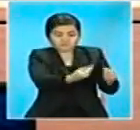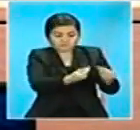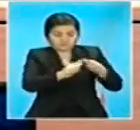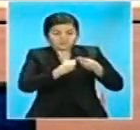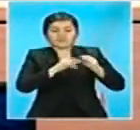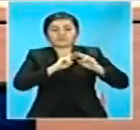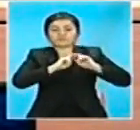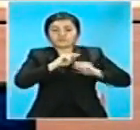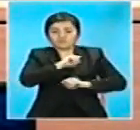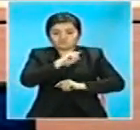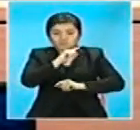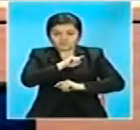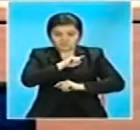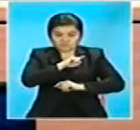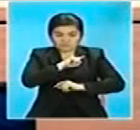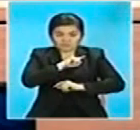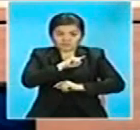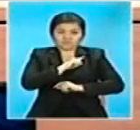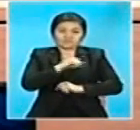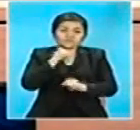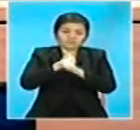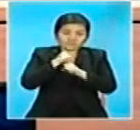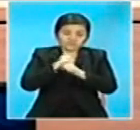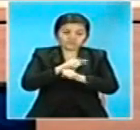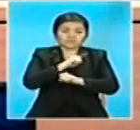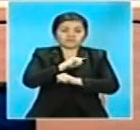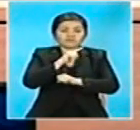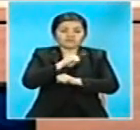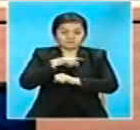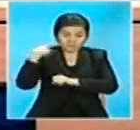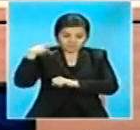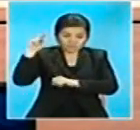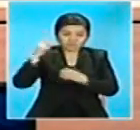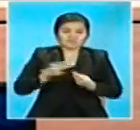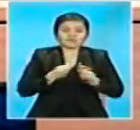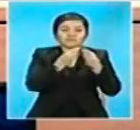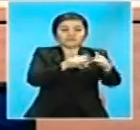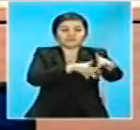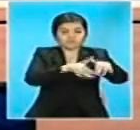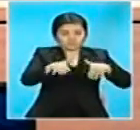ที่ที่เป็นประโยชน์ต่อพี่น้องประชาชนก็ถือว่าเป็นหน้าที่ของส.ส.